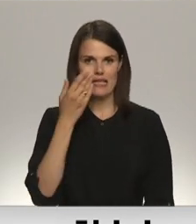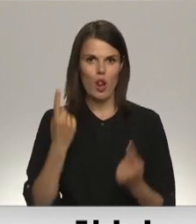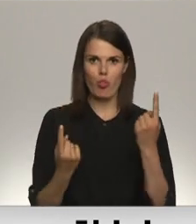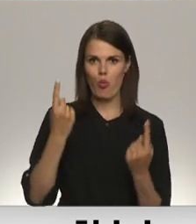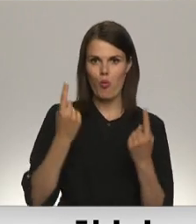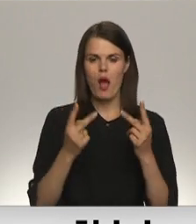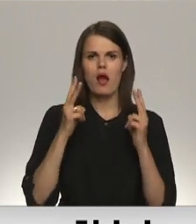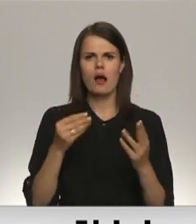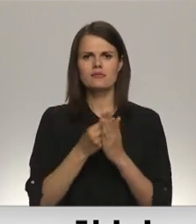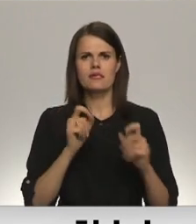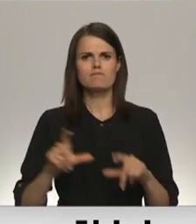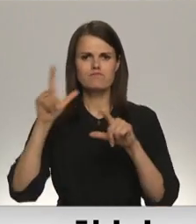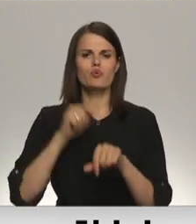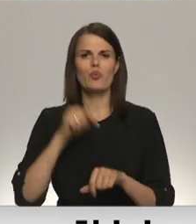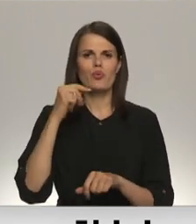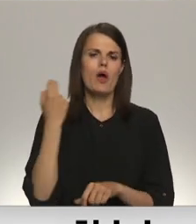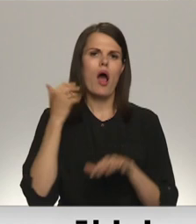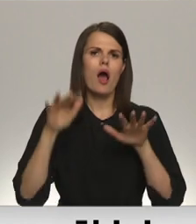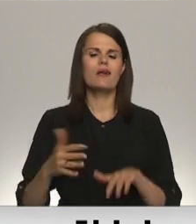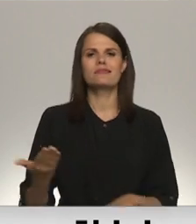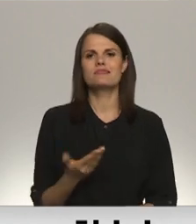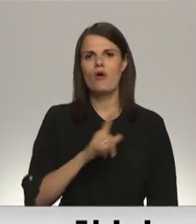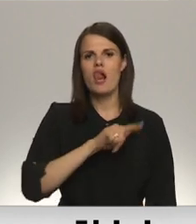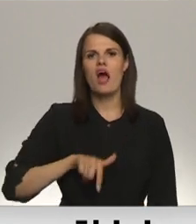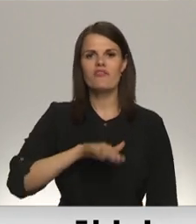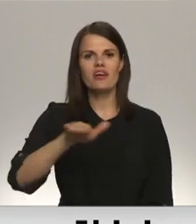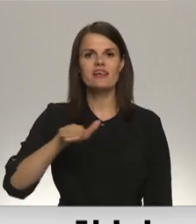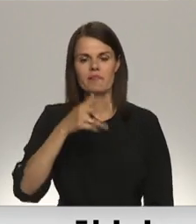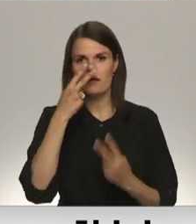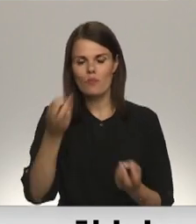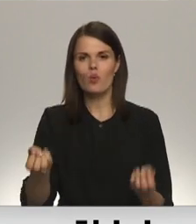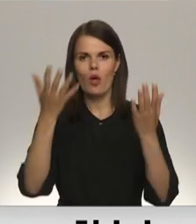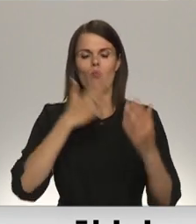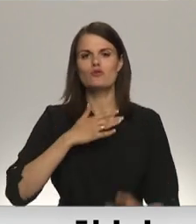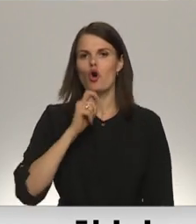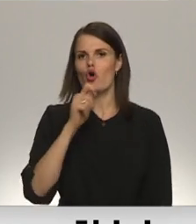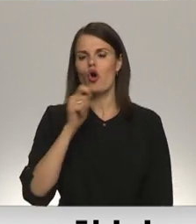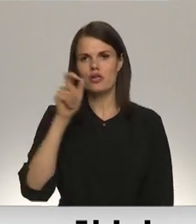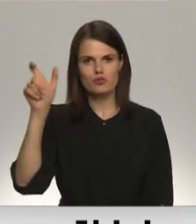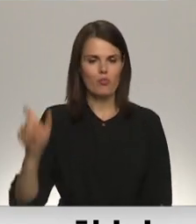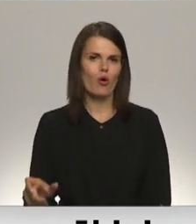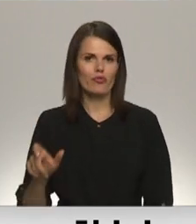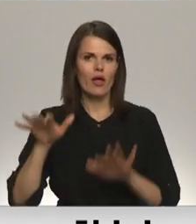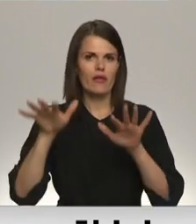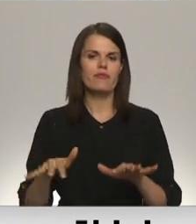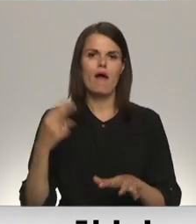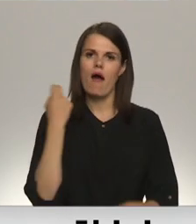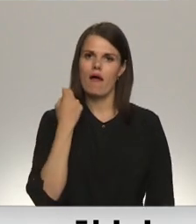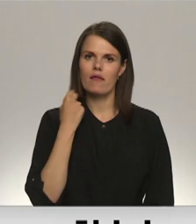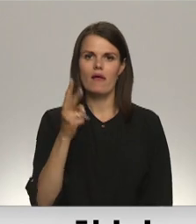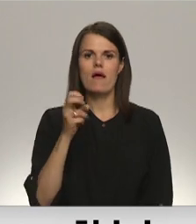Kā cenu celšanos izjūt Lielbritānijā dzīvojošās latviešu ģimenes, to skaidro devās mūsu korespondente Lielbritānijā Ilze Kalve.